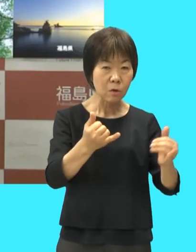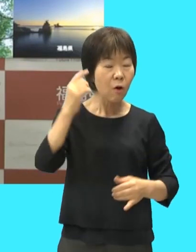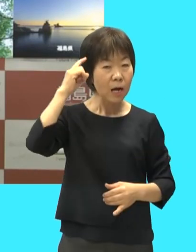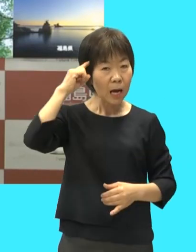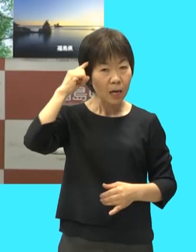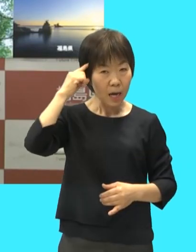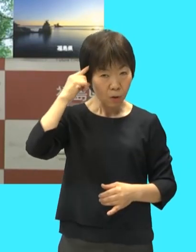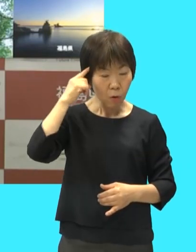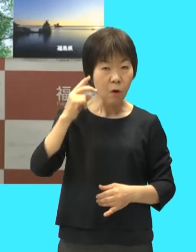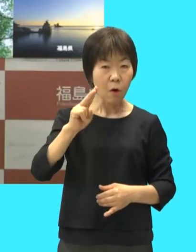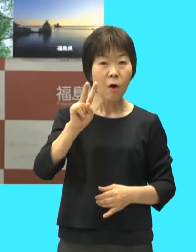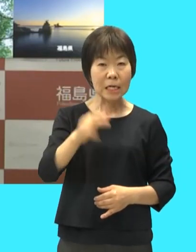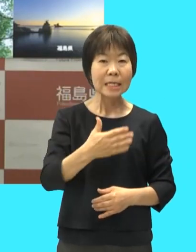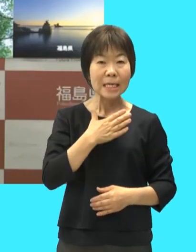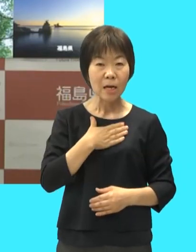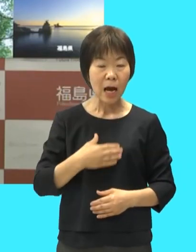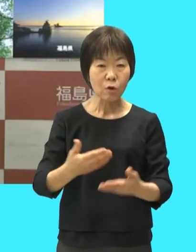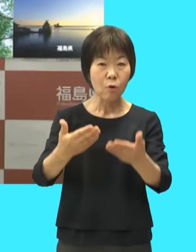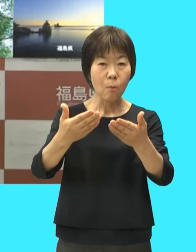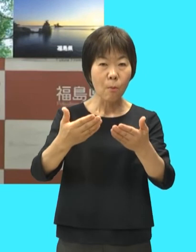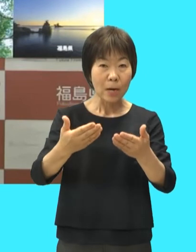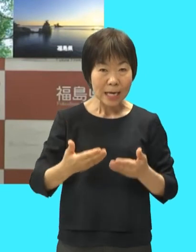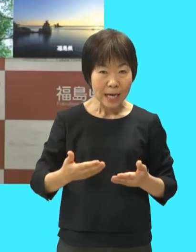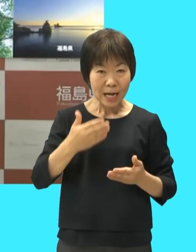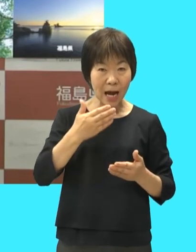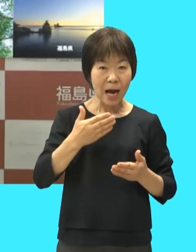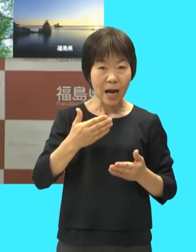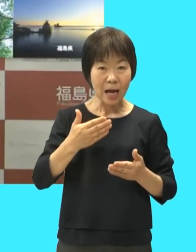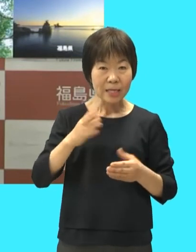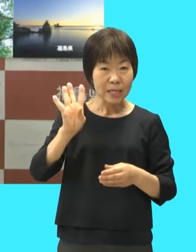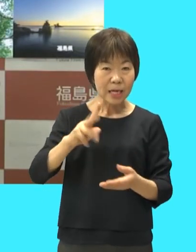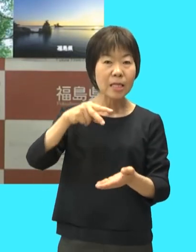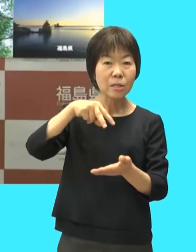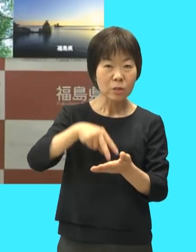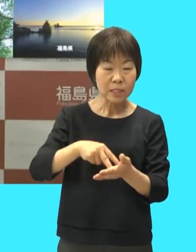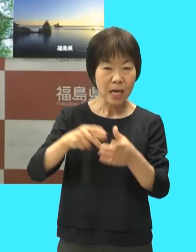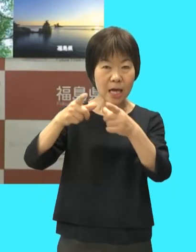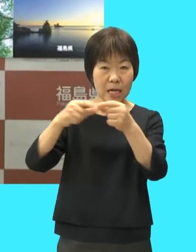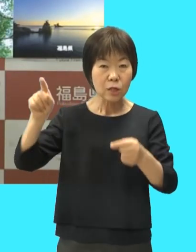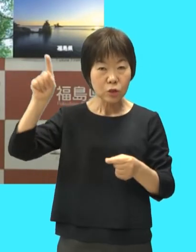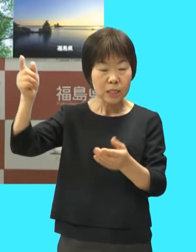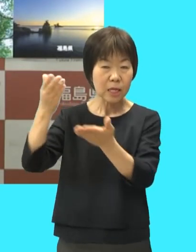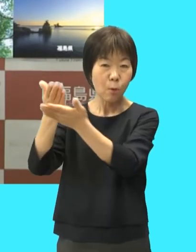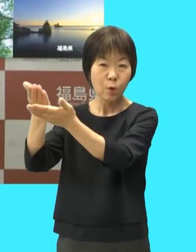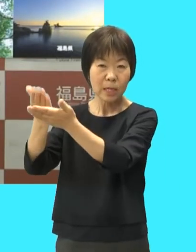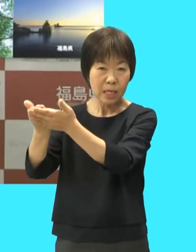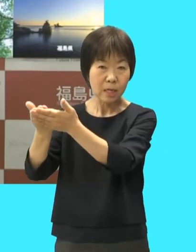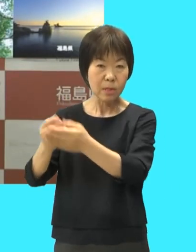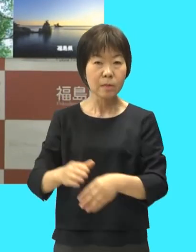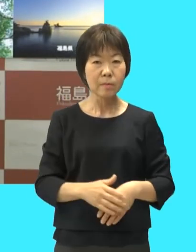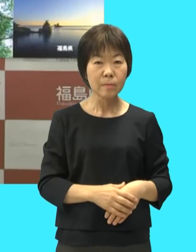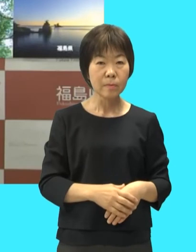踏まえ理解を得ながら丁寧に進めるよう県として国に求めてまいります。